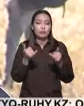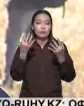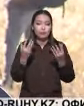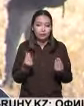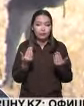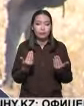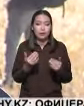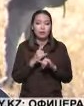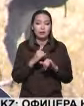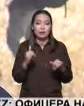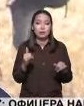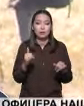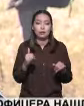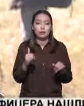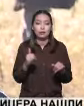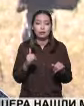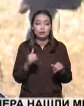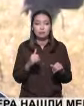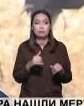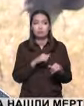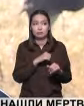центнеров с гектара. Погода, сами видите, какая.